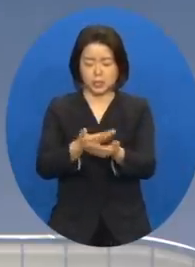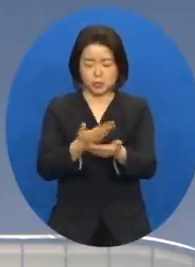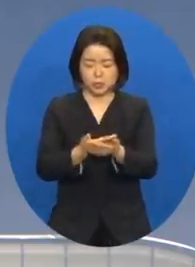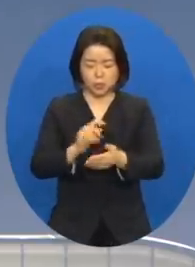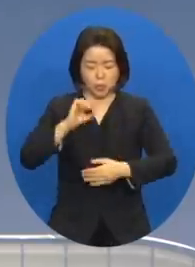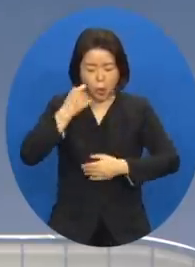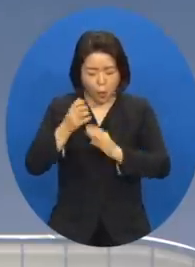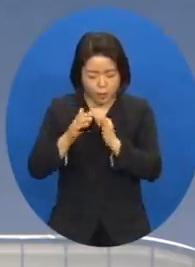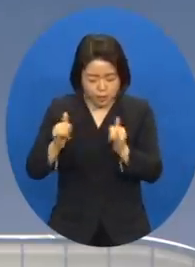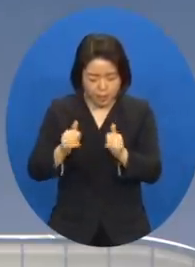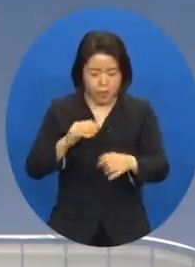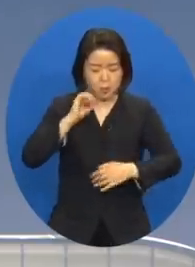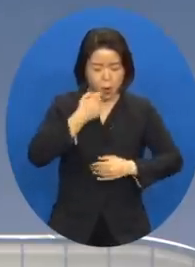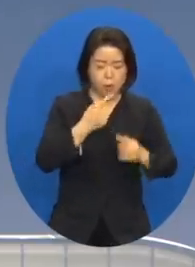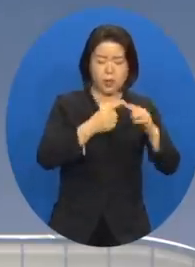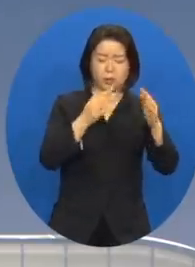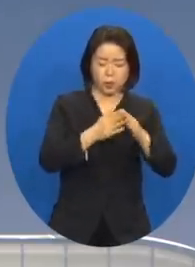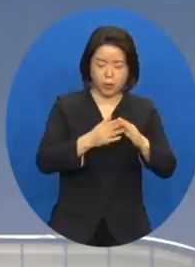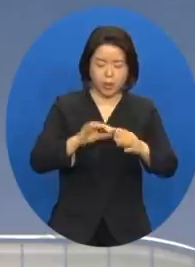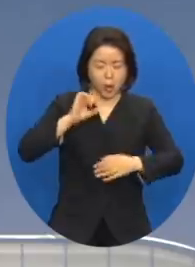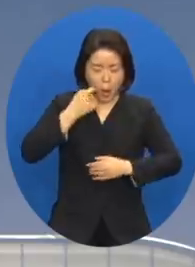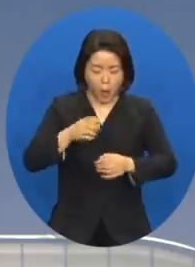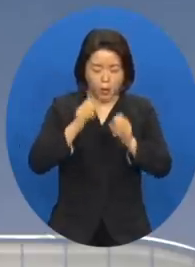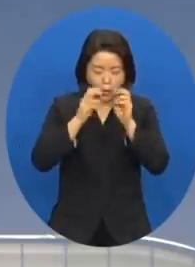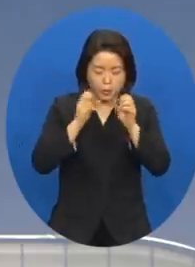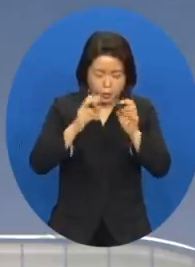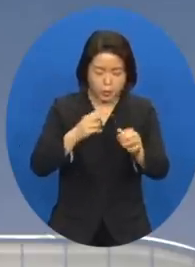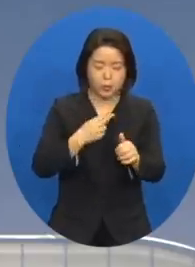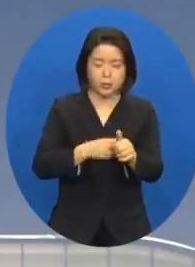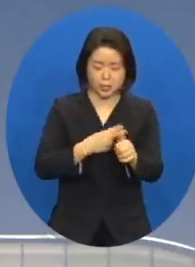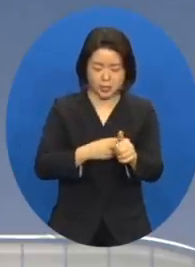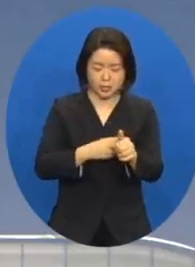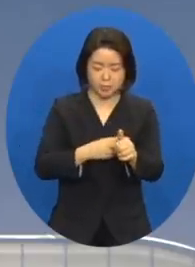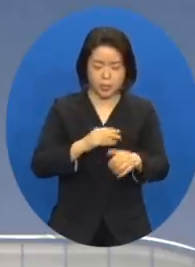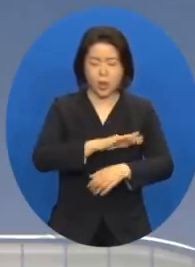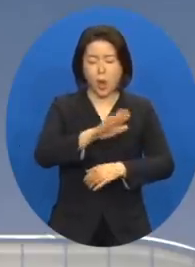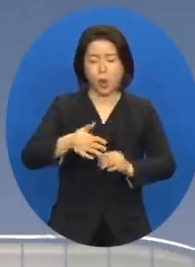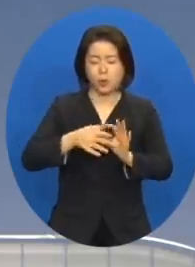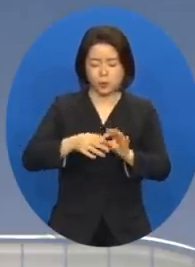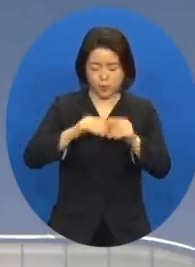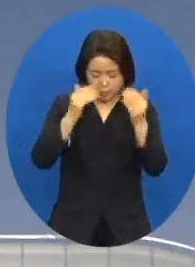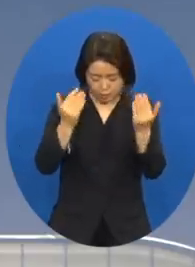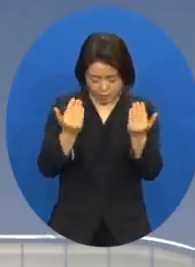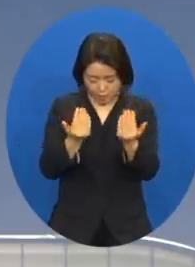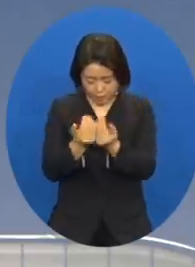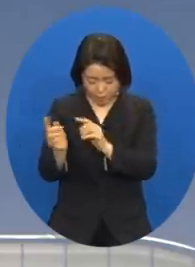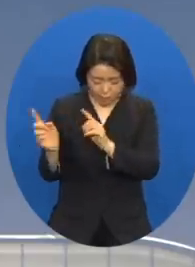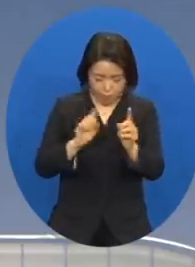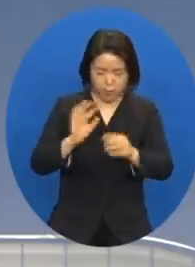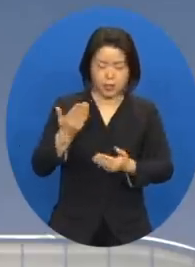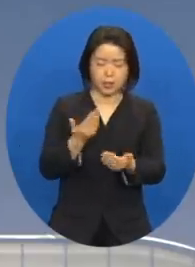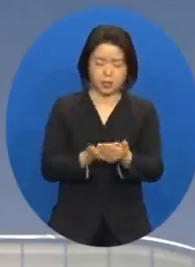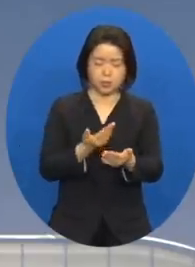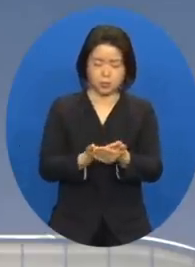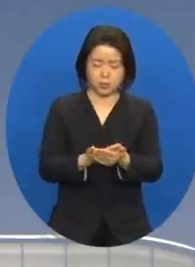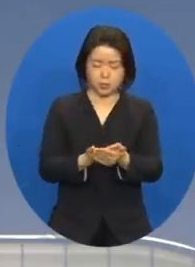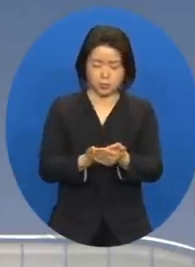사람, 어려운 교회, 어려운 선교사님들 저들을 통해 다 살아나게 하소서.